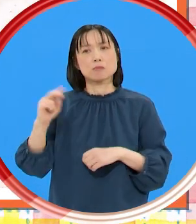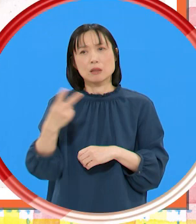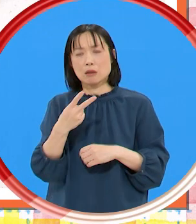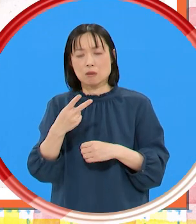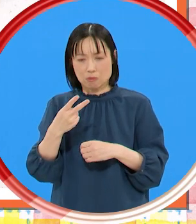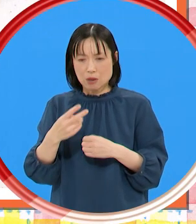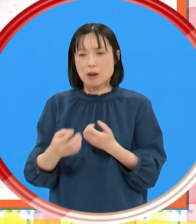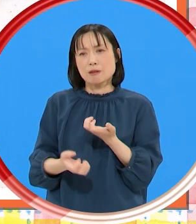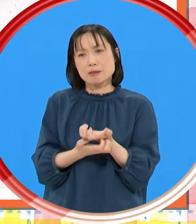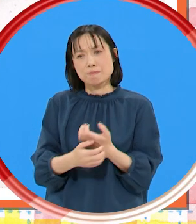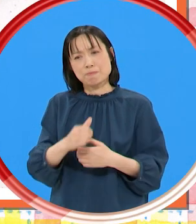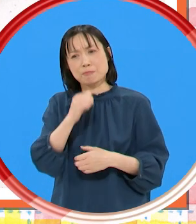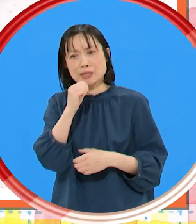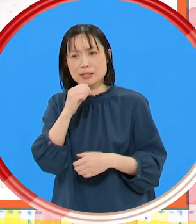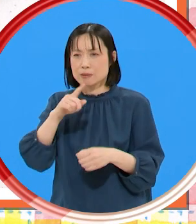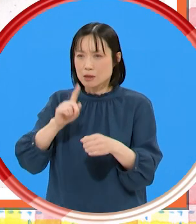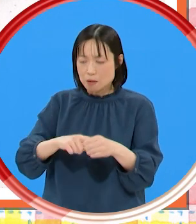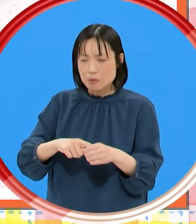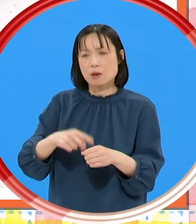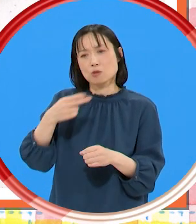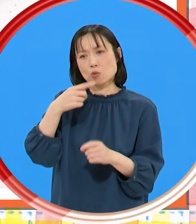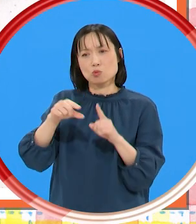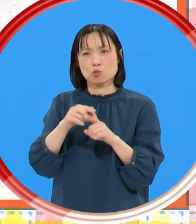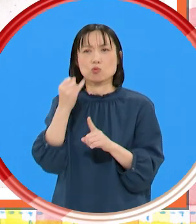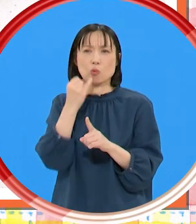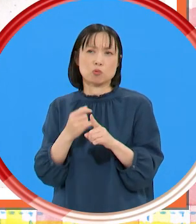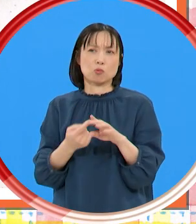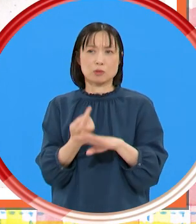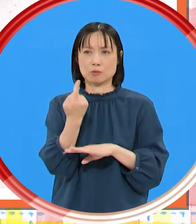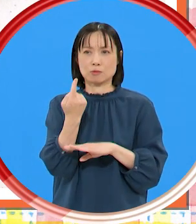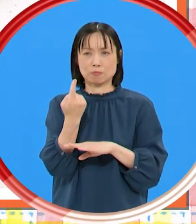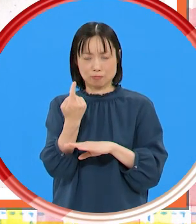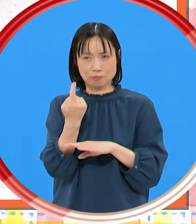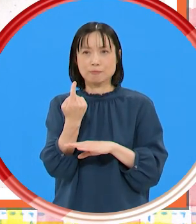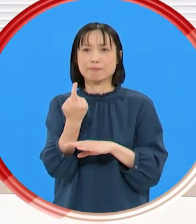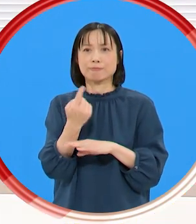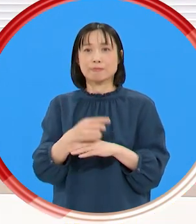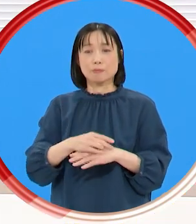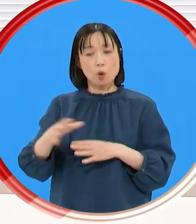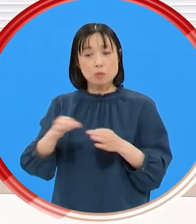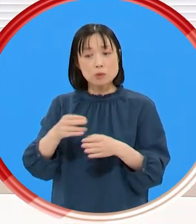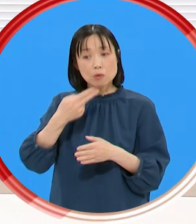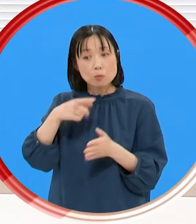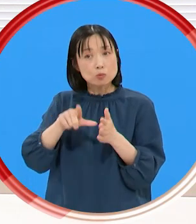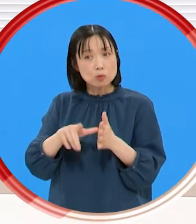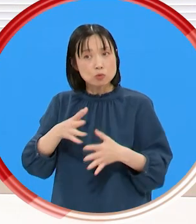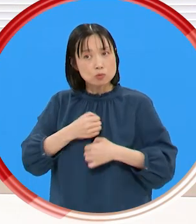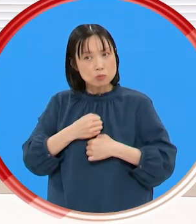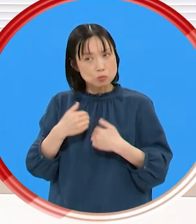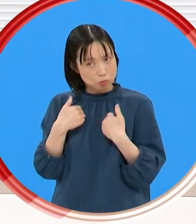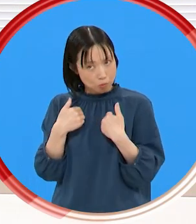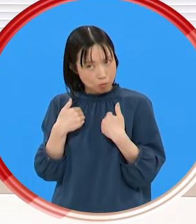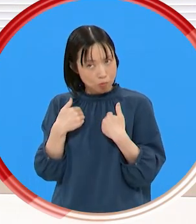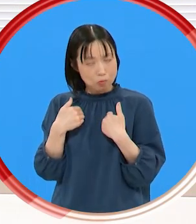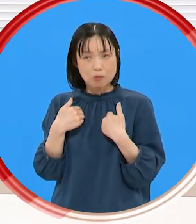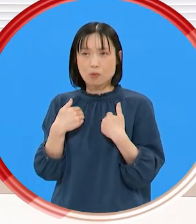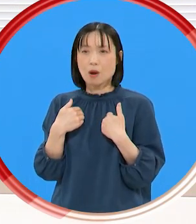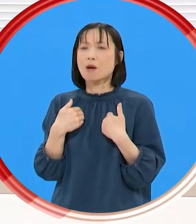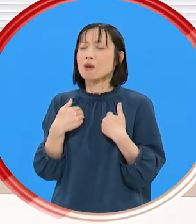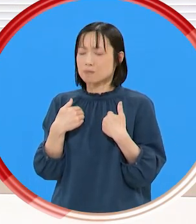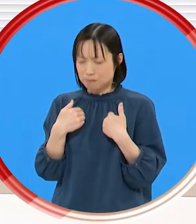料理や加熱不十分な低温調理品で食中毒が起きています。 外食の時にも注意が必要